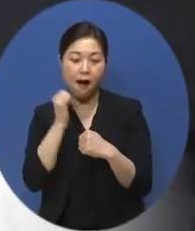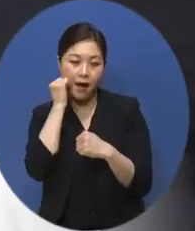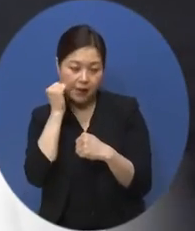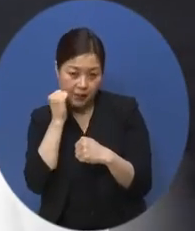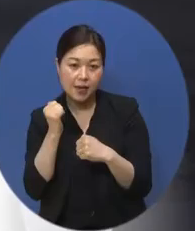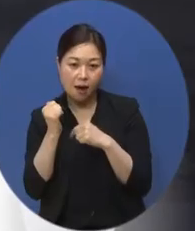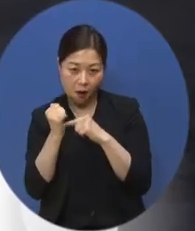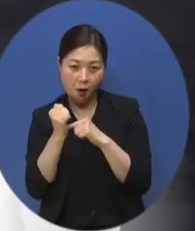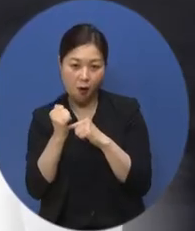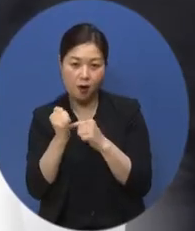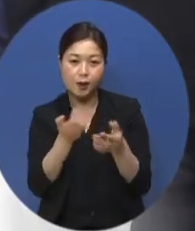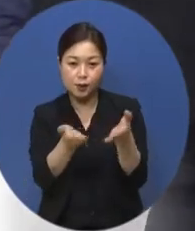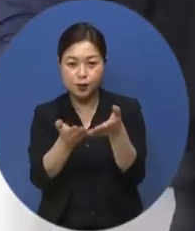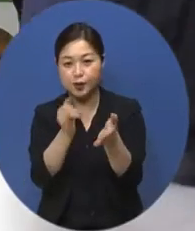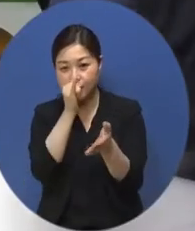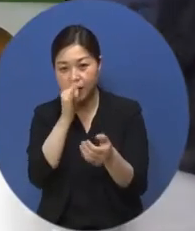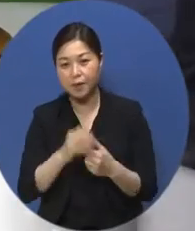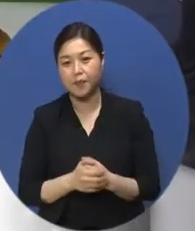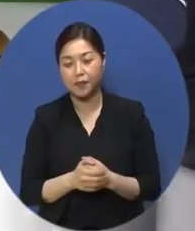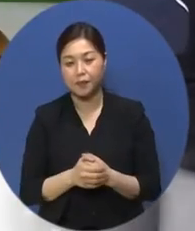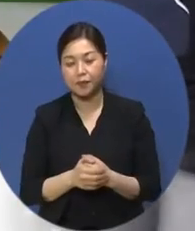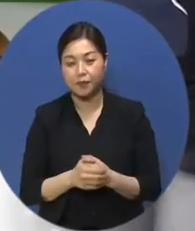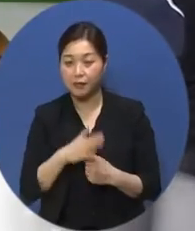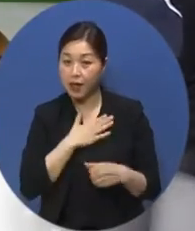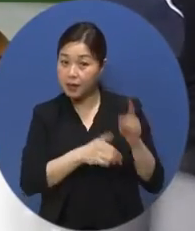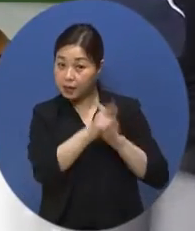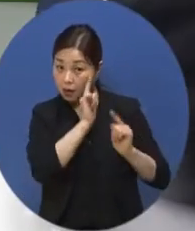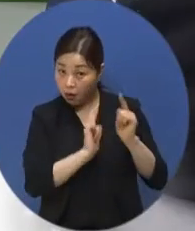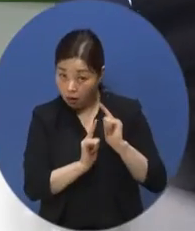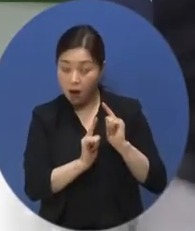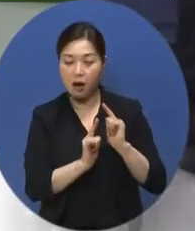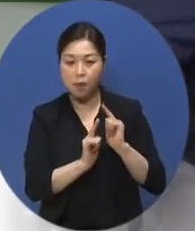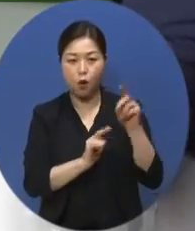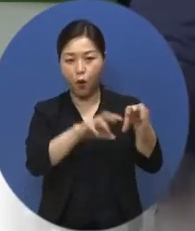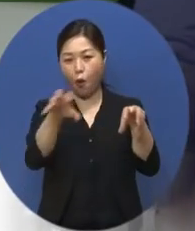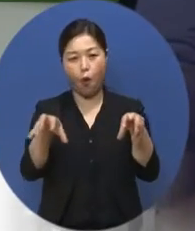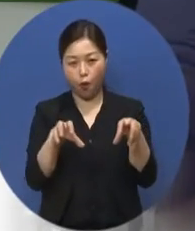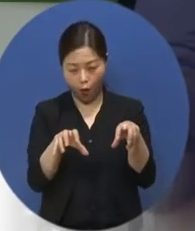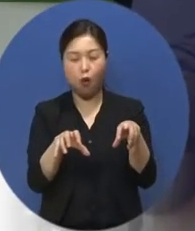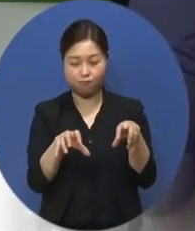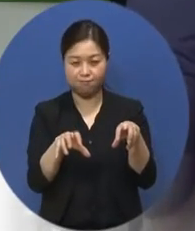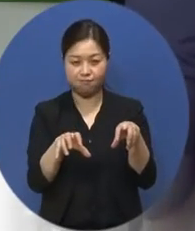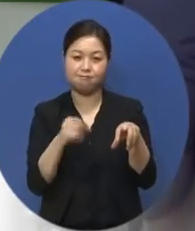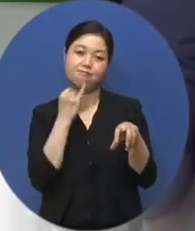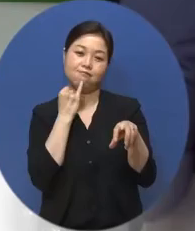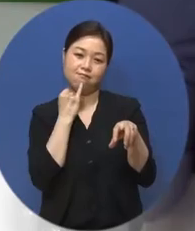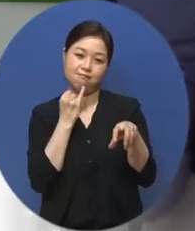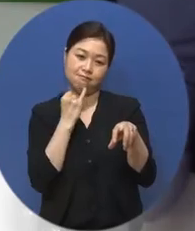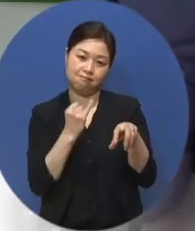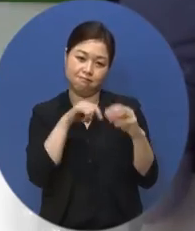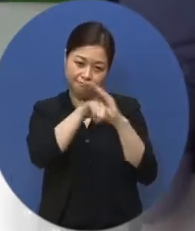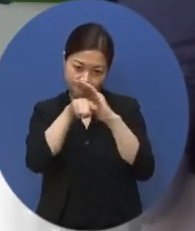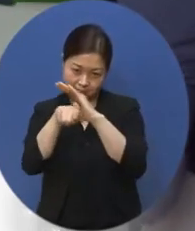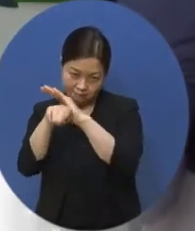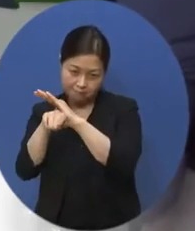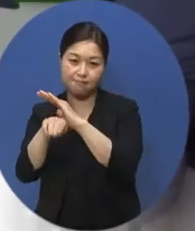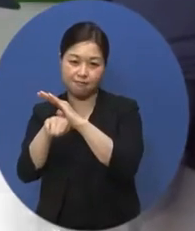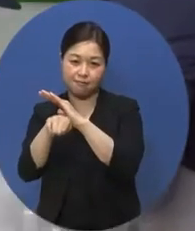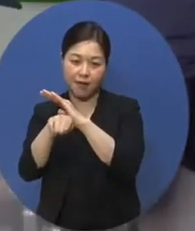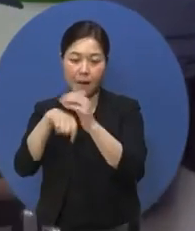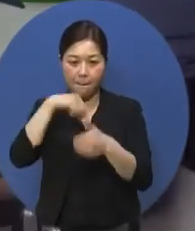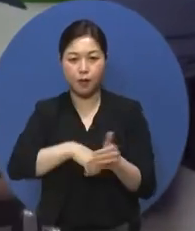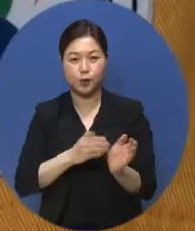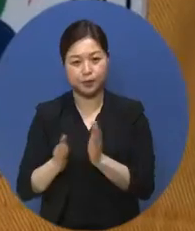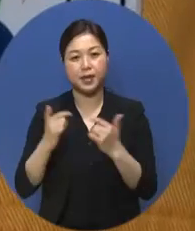를 나눠 드리고 있는데 저희한테 접수가 되면 장소를 불문하고 어디든지 찾아갈 마음의 준비는 항상